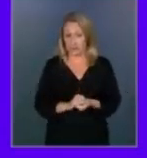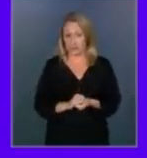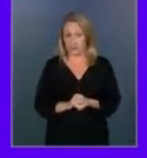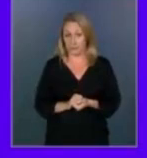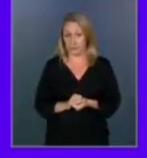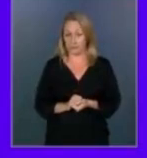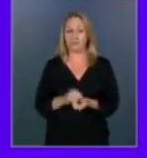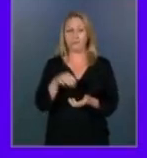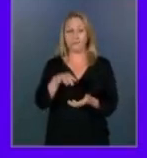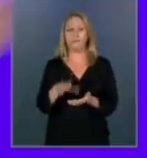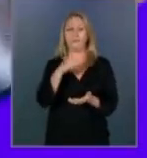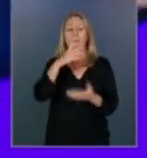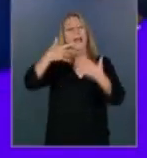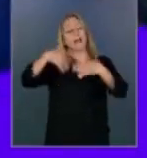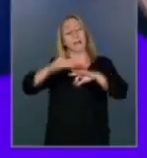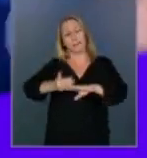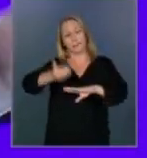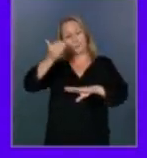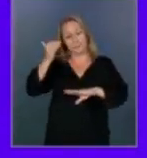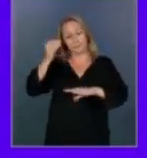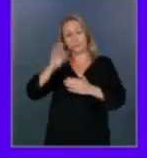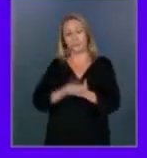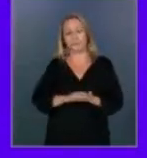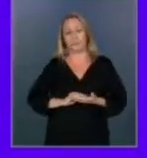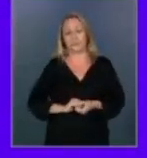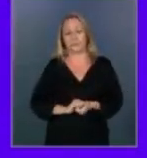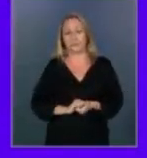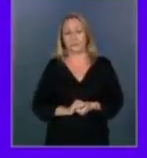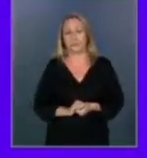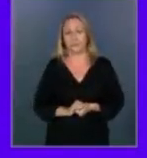όταν ξεκινήσω από την αρχή, όταν